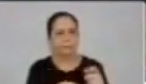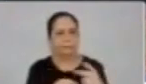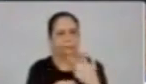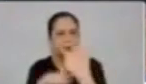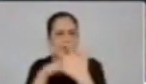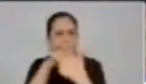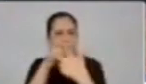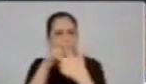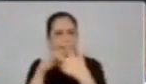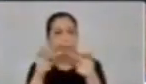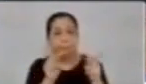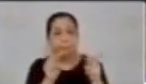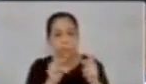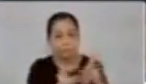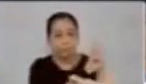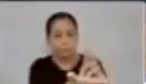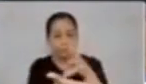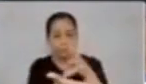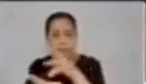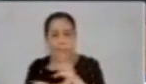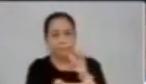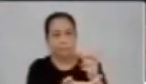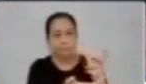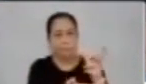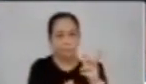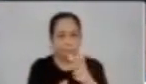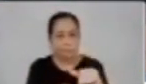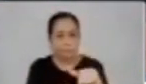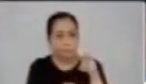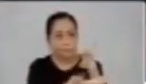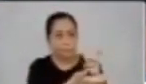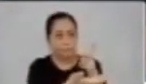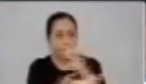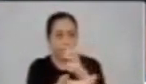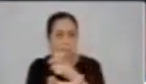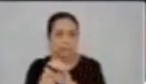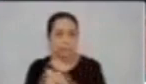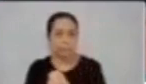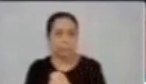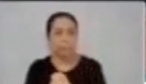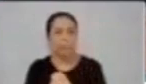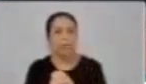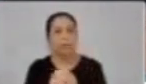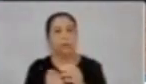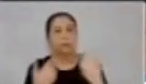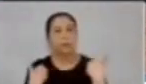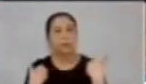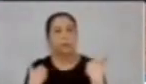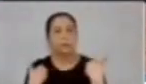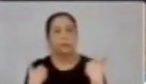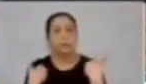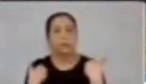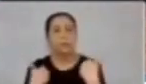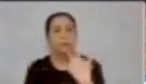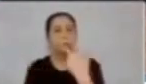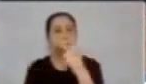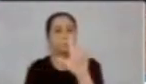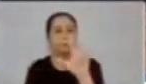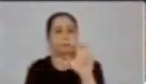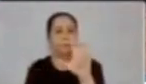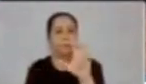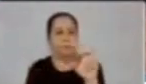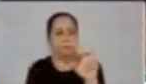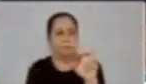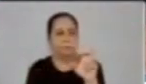bakuna, ika nga, a little bit of everything. So ano-ano po yung mga ito at tigi ilang dose po ang